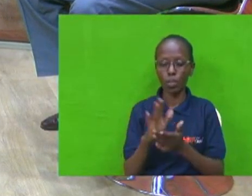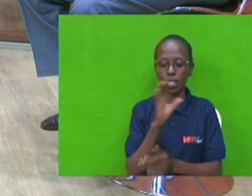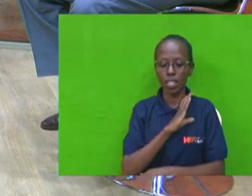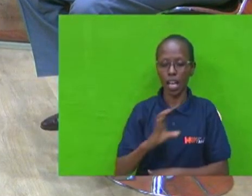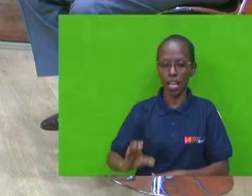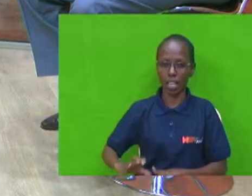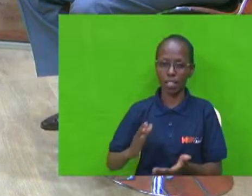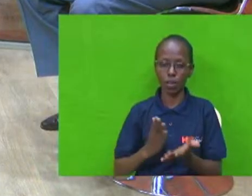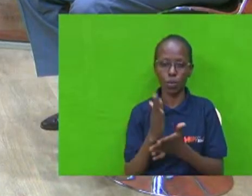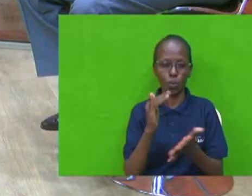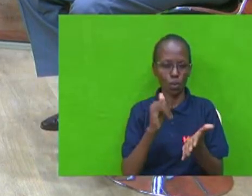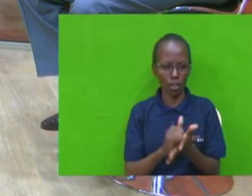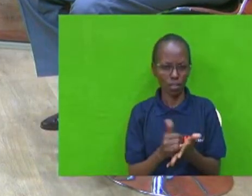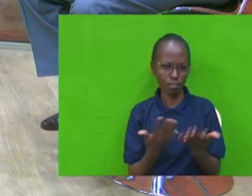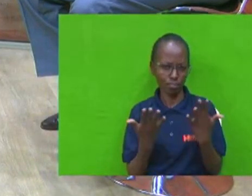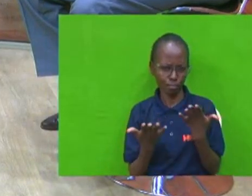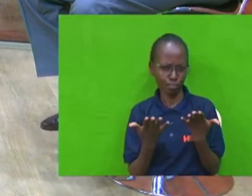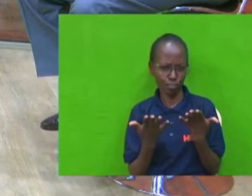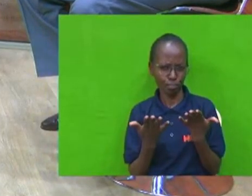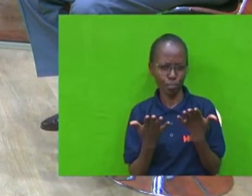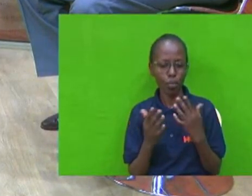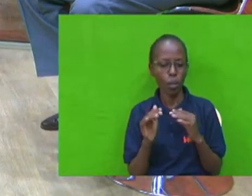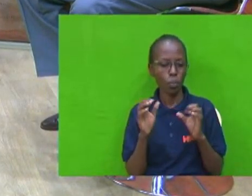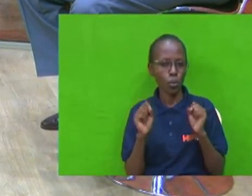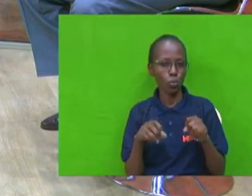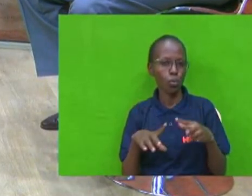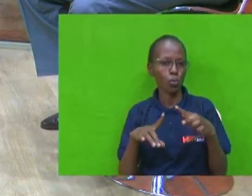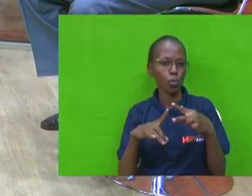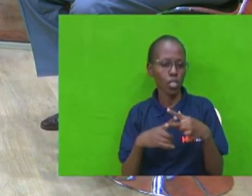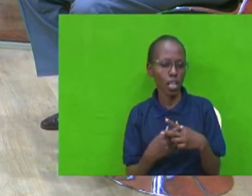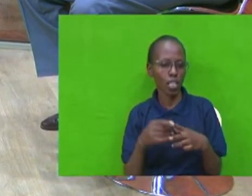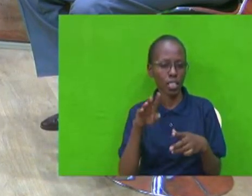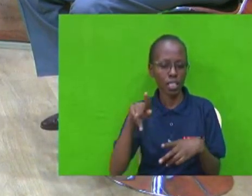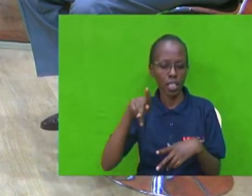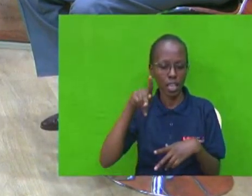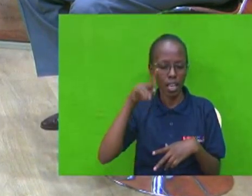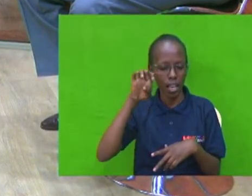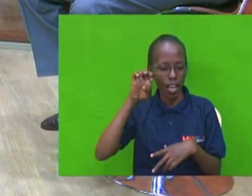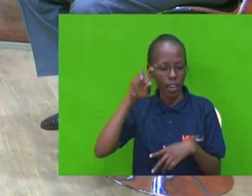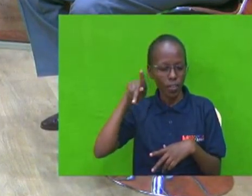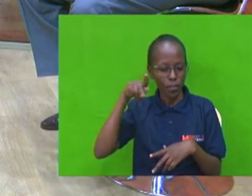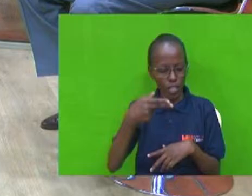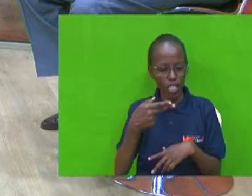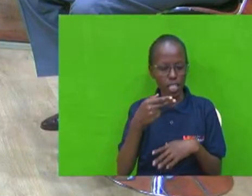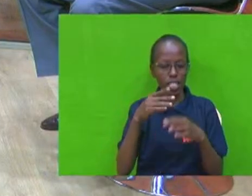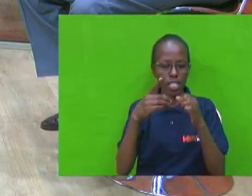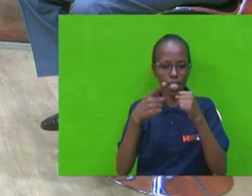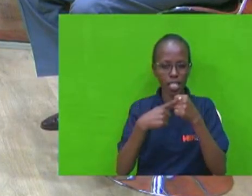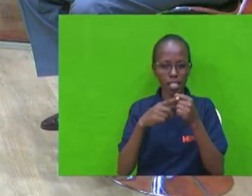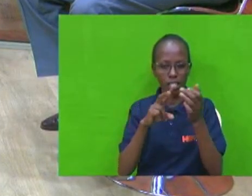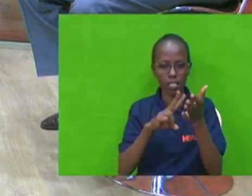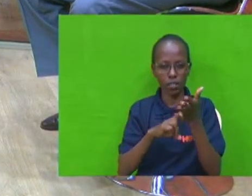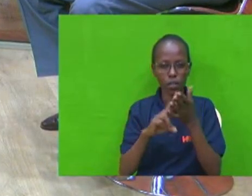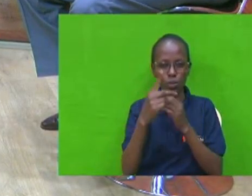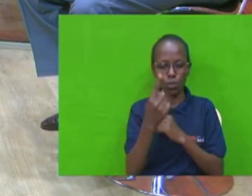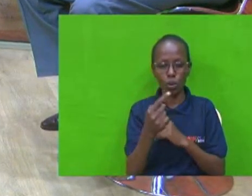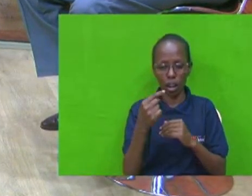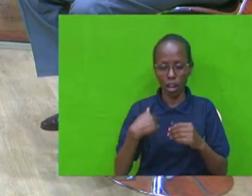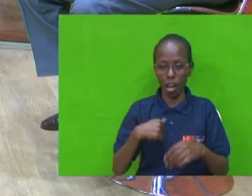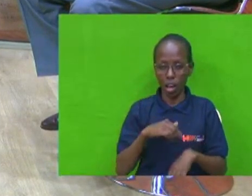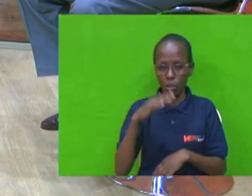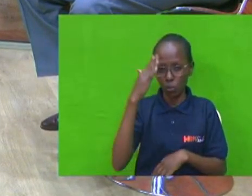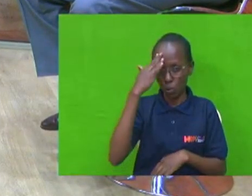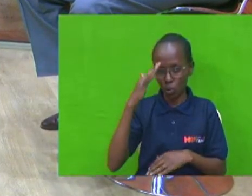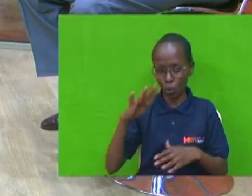kwayo. Mwalimu, labda tunaweza kuanza pale tu Waefeso 6 fungu lake la kwanza, tuweze kupata habari.